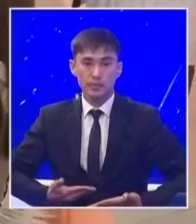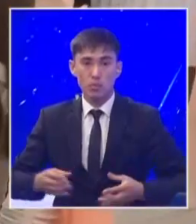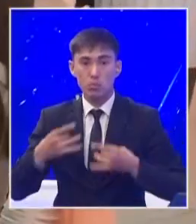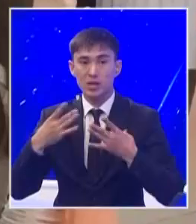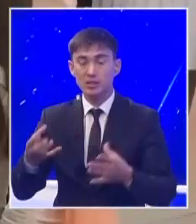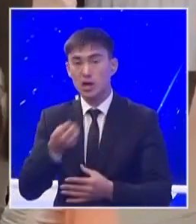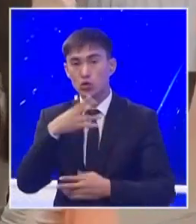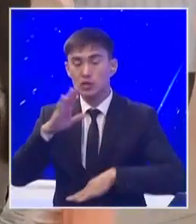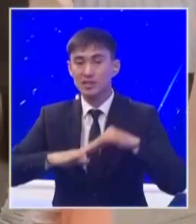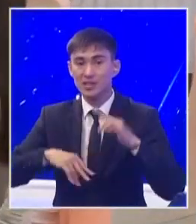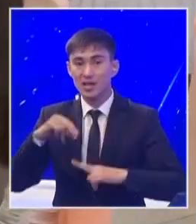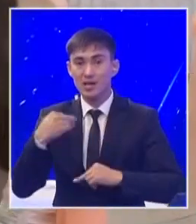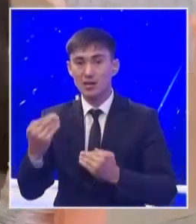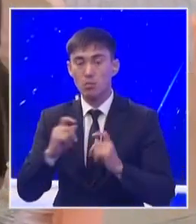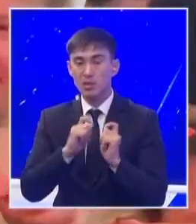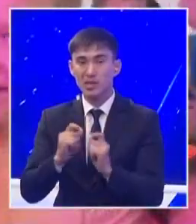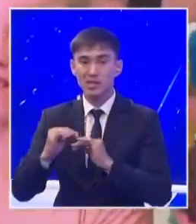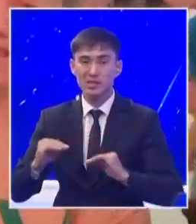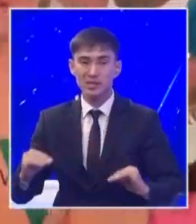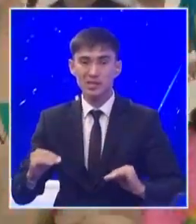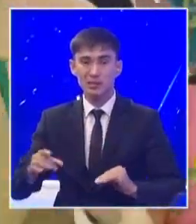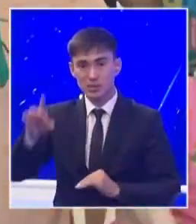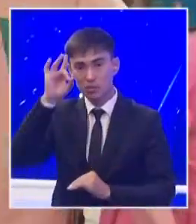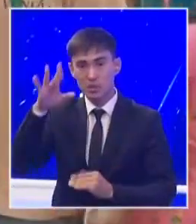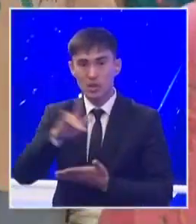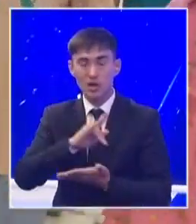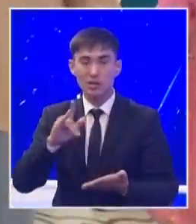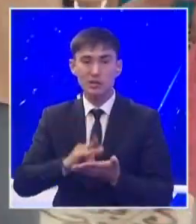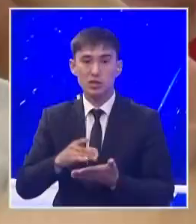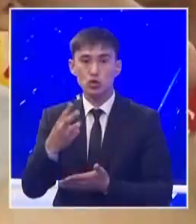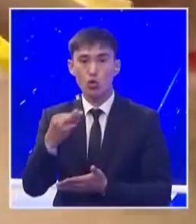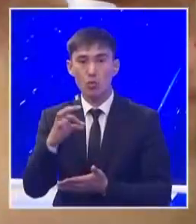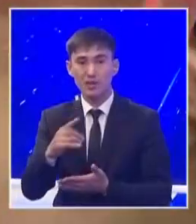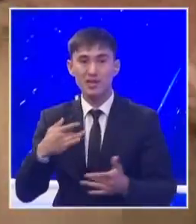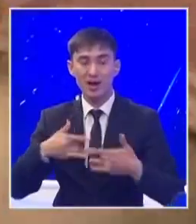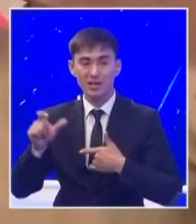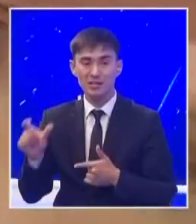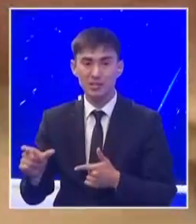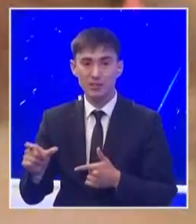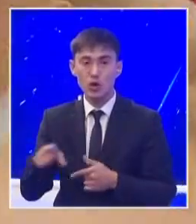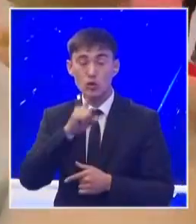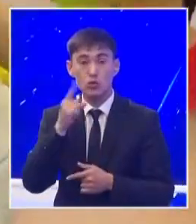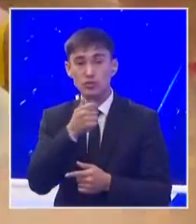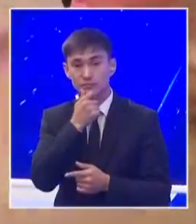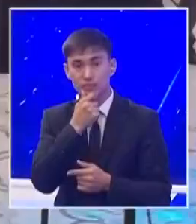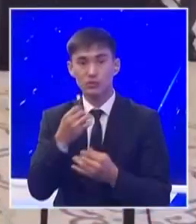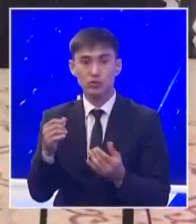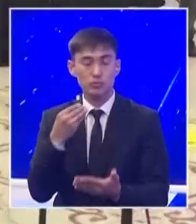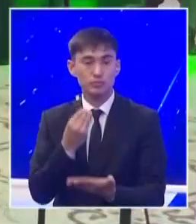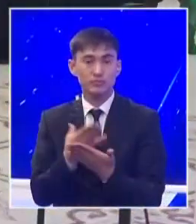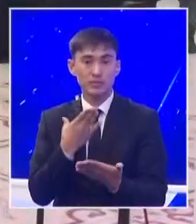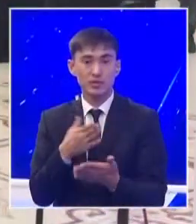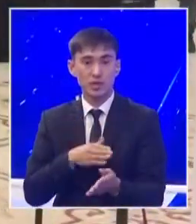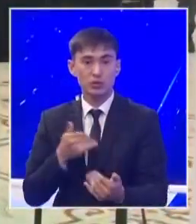«Хорошее настроение» подарили детворе знаменитые городские шоумены и артисты. Юные зрители оценили по